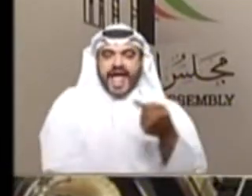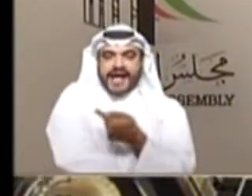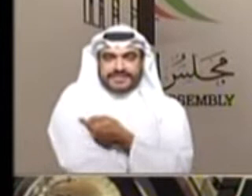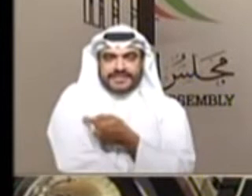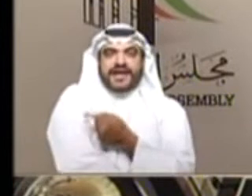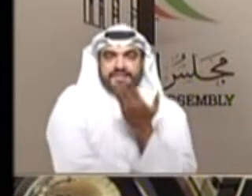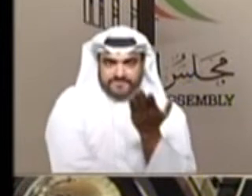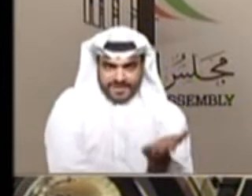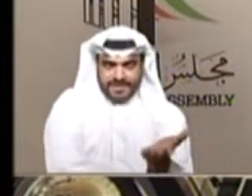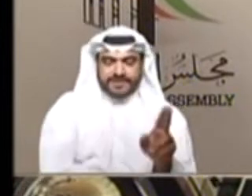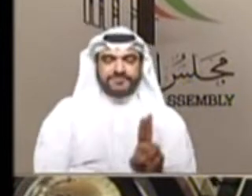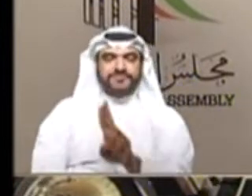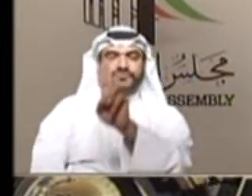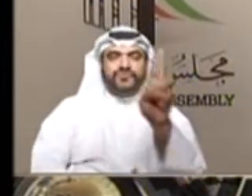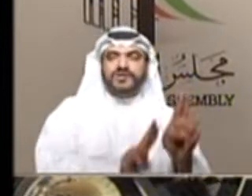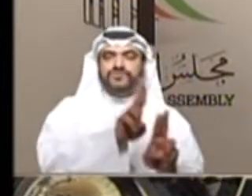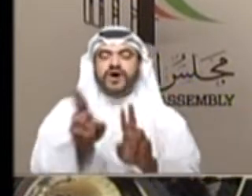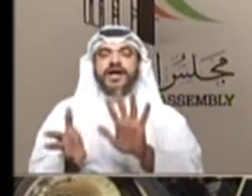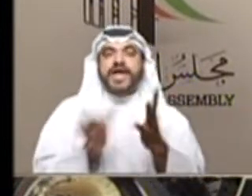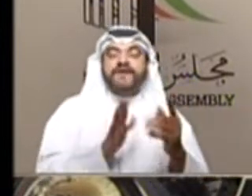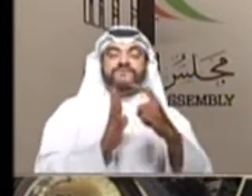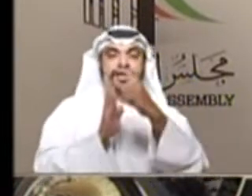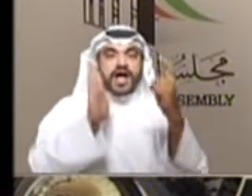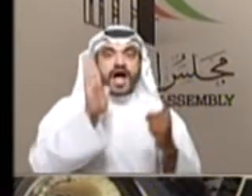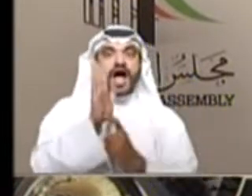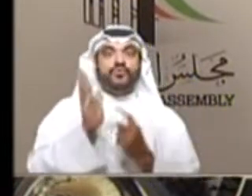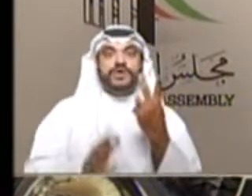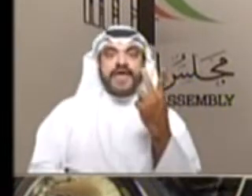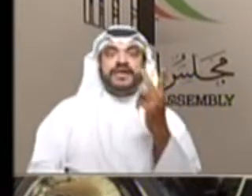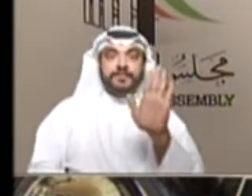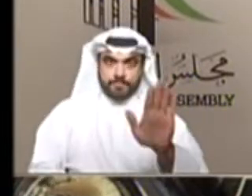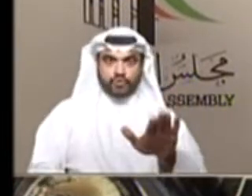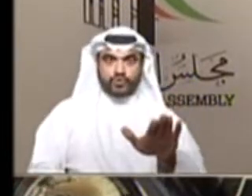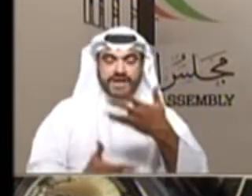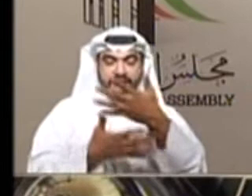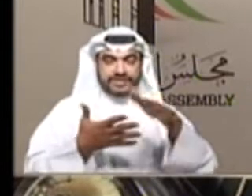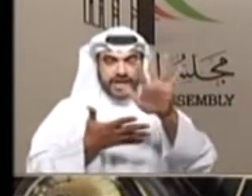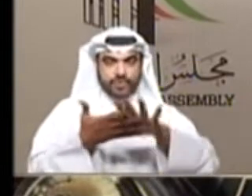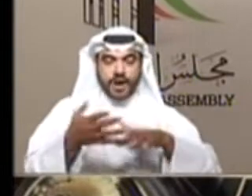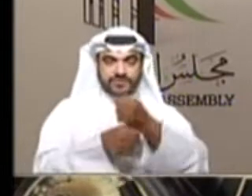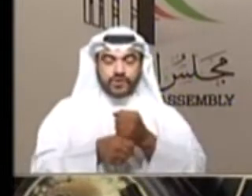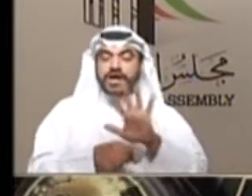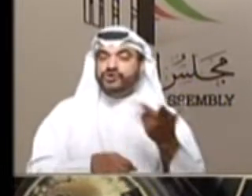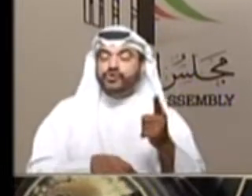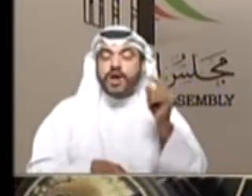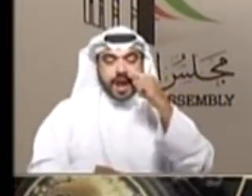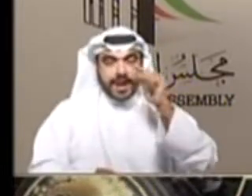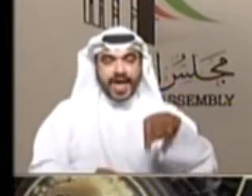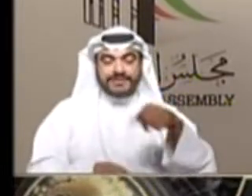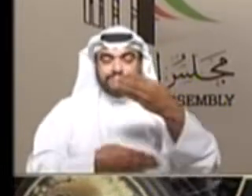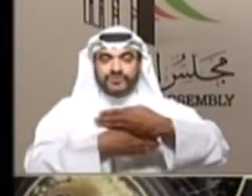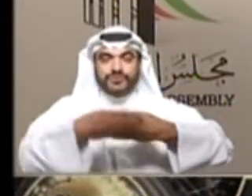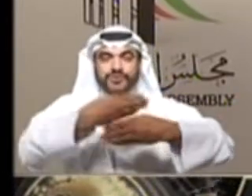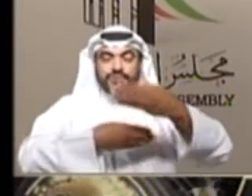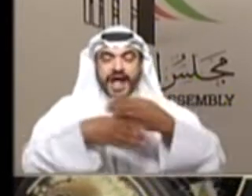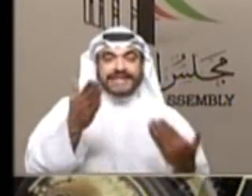وهي في مناقشة قانونين موجودين الآن على جدول أعمال الجلسة، واللي هو قانون إنشاء المختبرات على المراكز